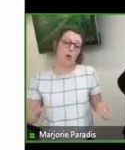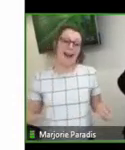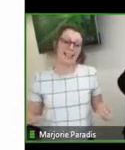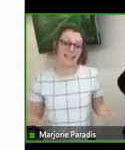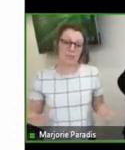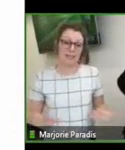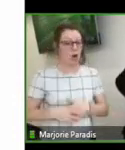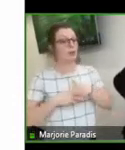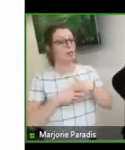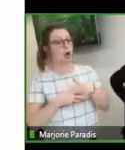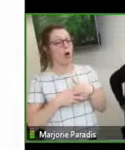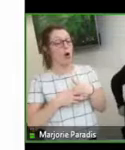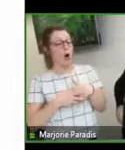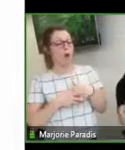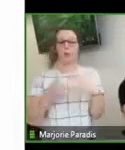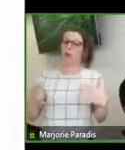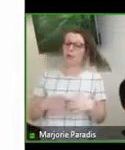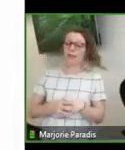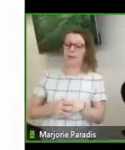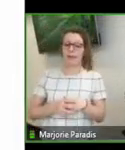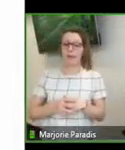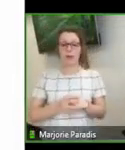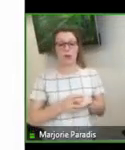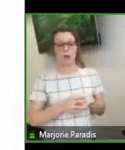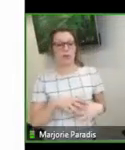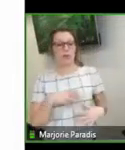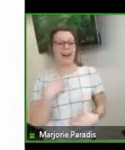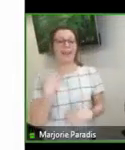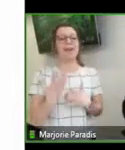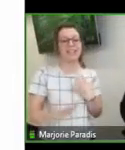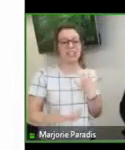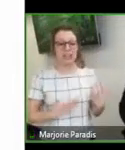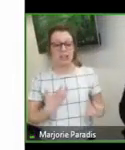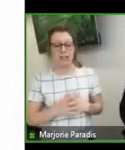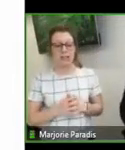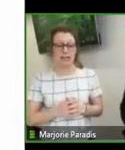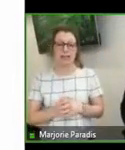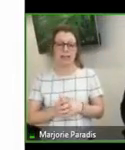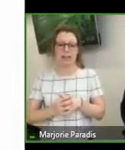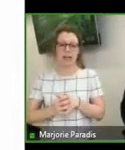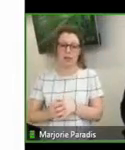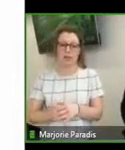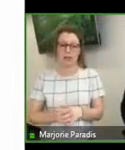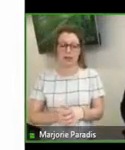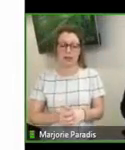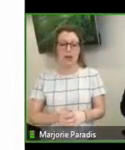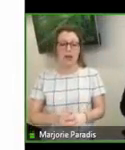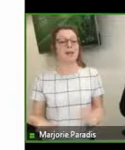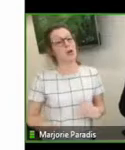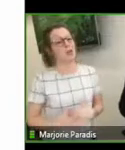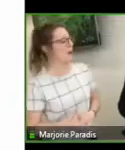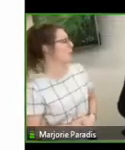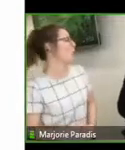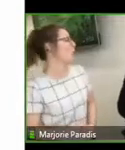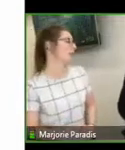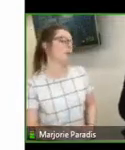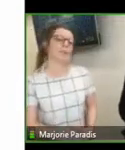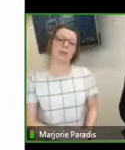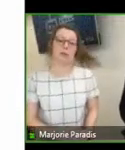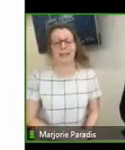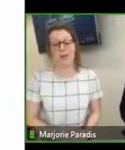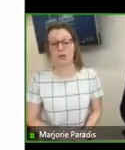d'un Maxime quelconque, qui est un futur musicien. Donc, lui, il veut faire émerger sa carrière de musicien. Mais il porte le même nom et